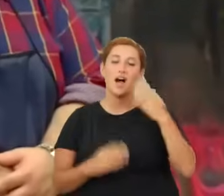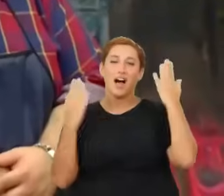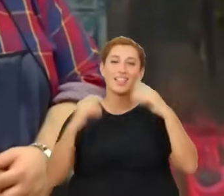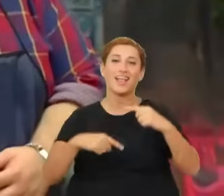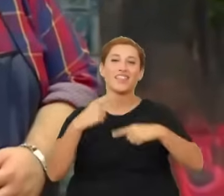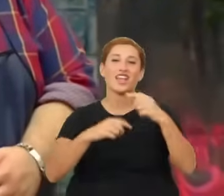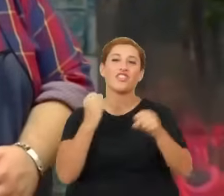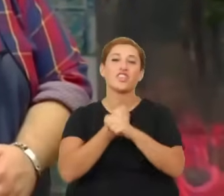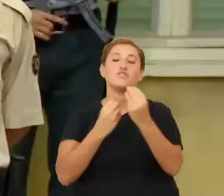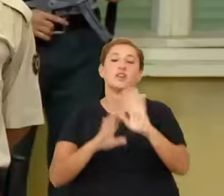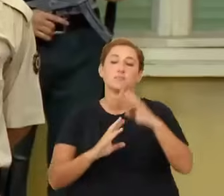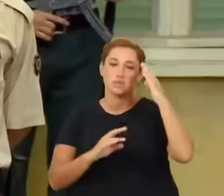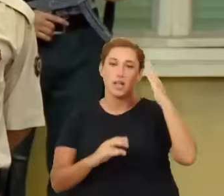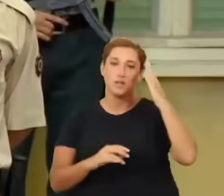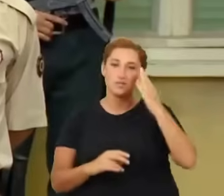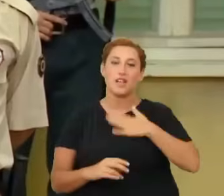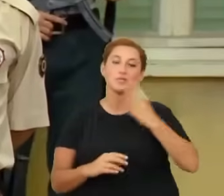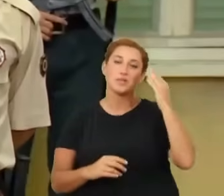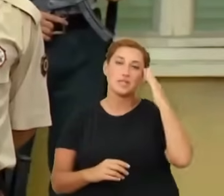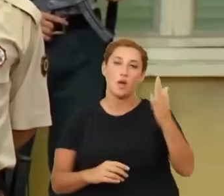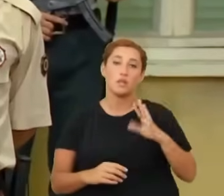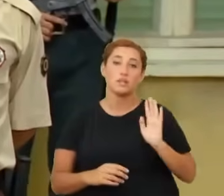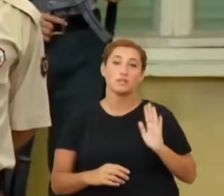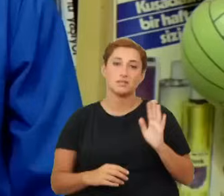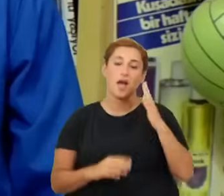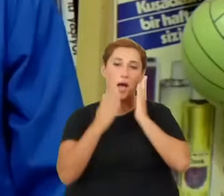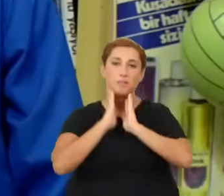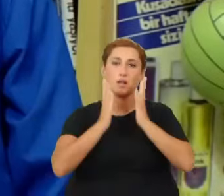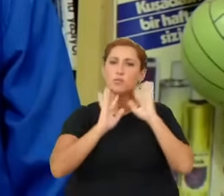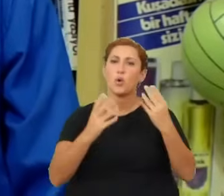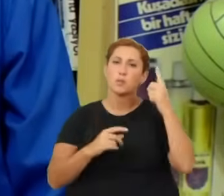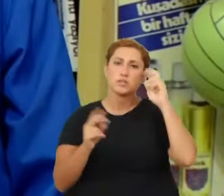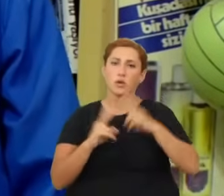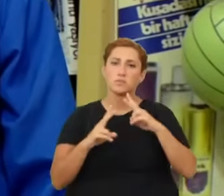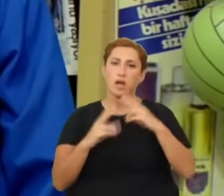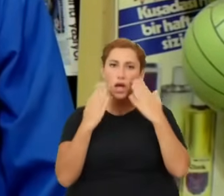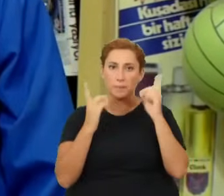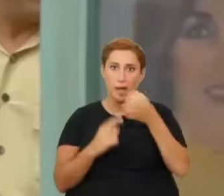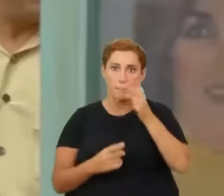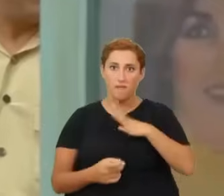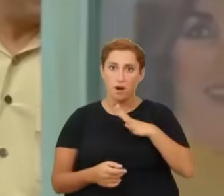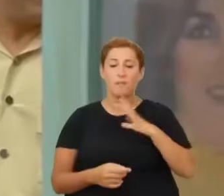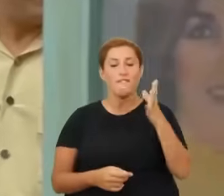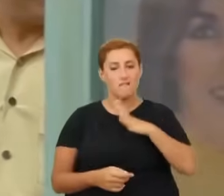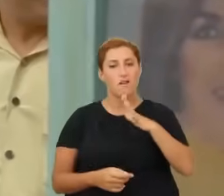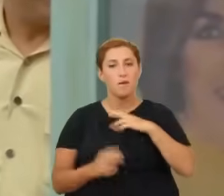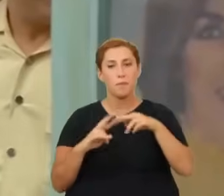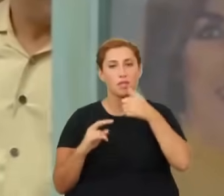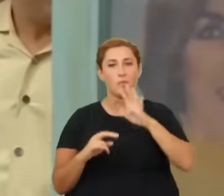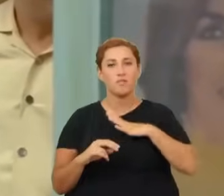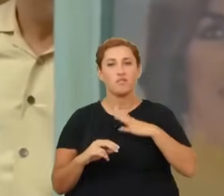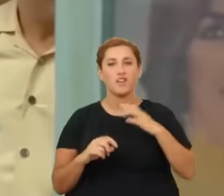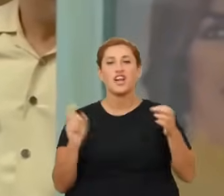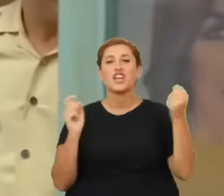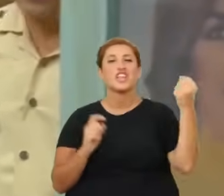taş değdirmesin. Sağ olasın Sinan'ım, sağ olasın. Çok sağ olasın. Amin, amin. Ne oldu başkomiserim? Hayırlı bir haber mi var? Var Mehmet abi, var.